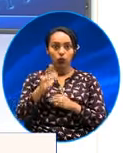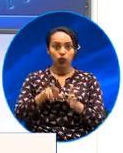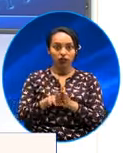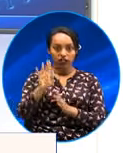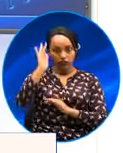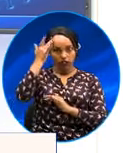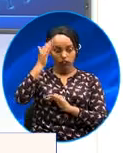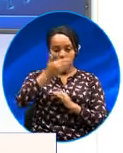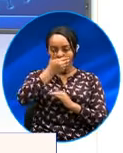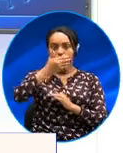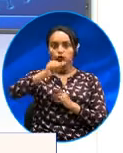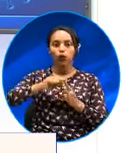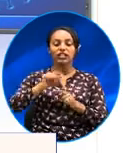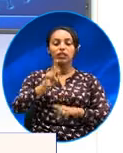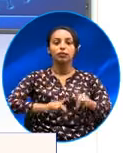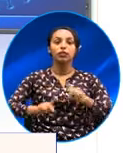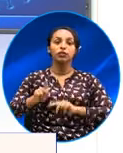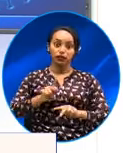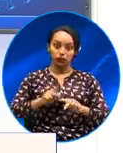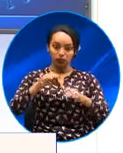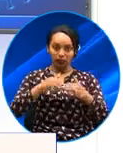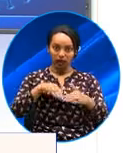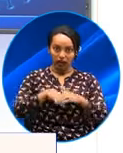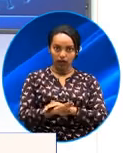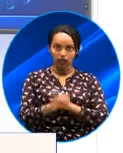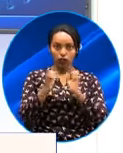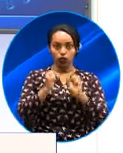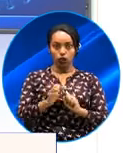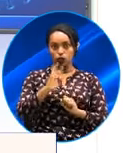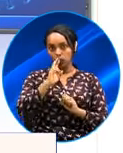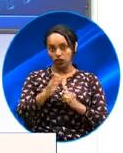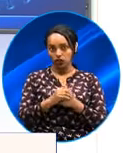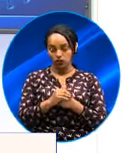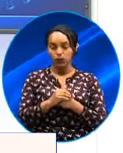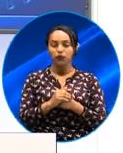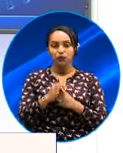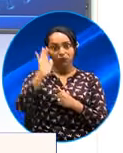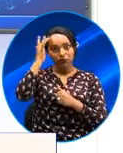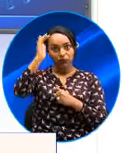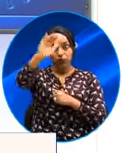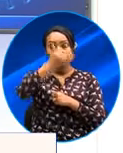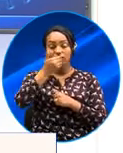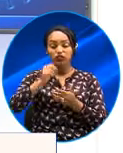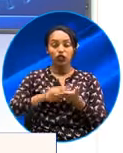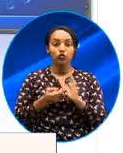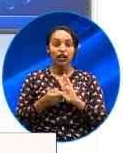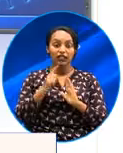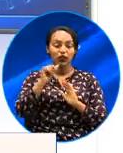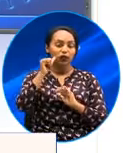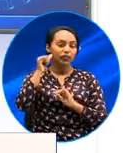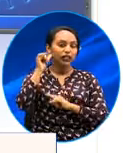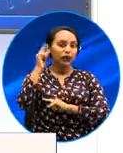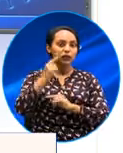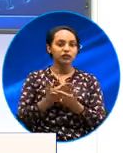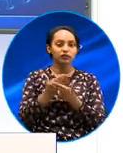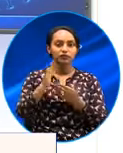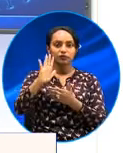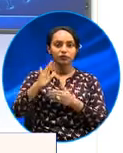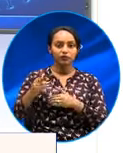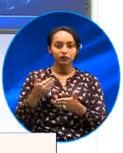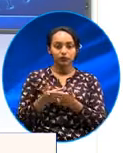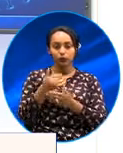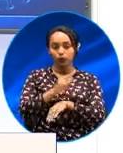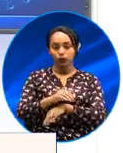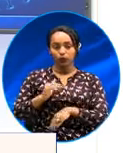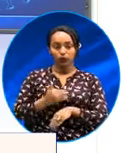ኮሮና ቫይረስ ወረርሽኝ አገግመው ወደ ማህበረሰቡ መቀላቀል እየቻሉ ናቸው፣ ከበሽታው አገግመው ማለት ነው። በትላንትና ሁለት እንግዲህ 5